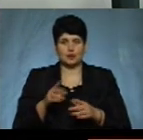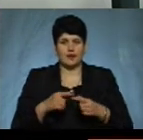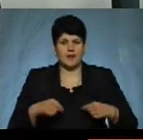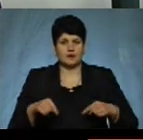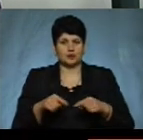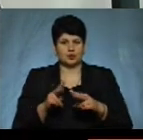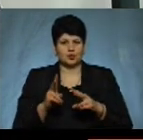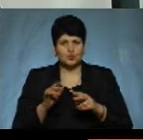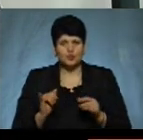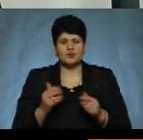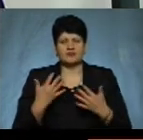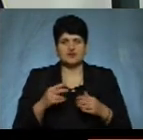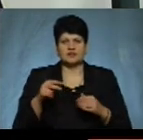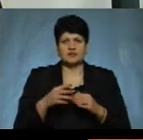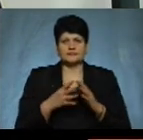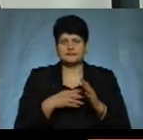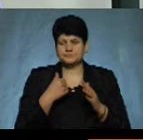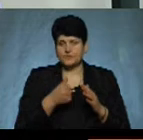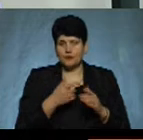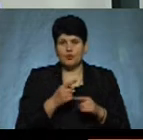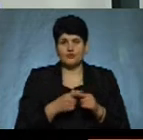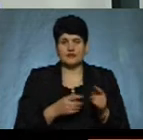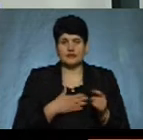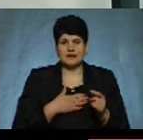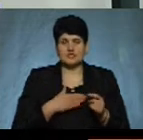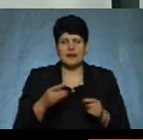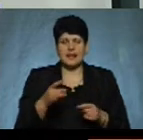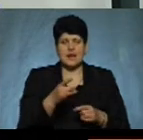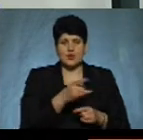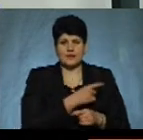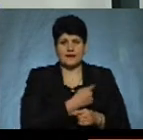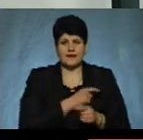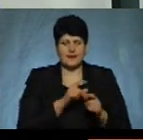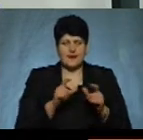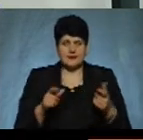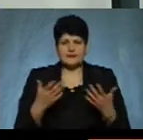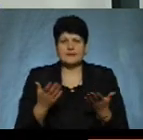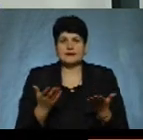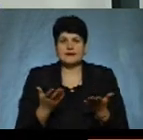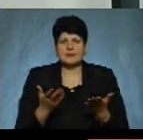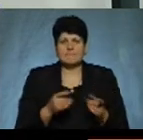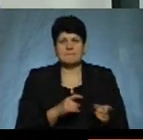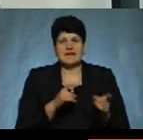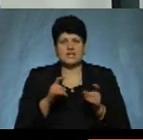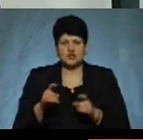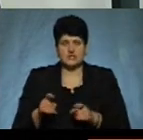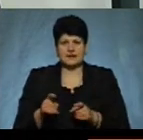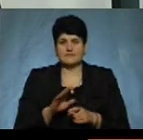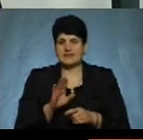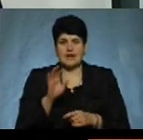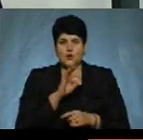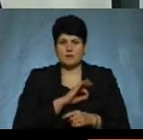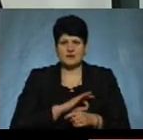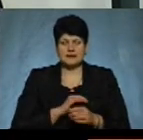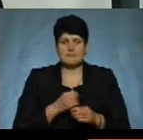в 2018 році половина наших районних лікарень, які перейшли в некомерційне